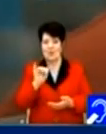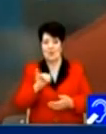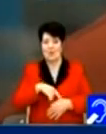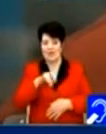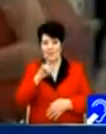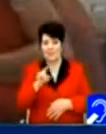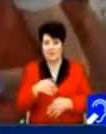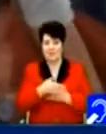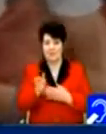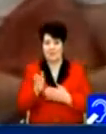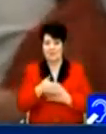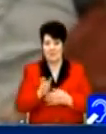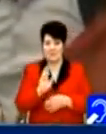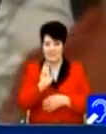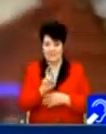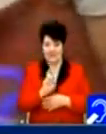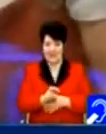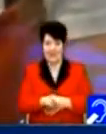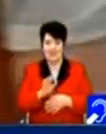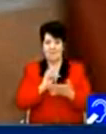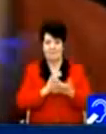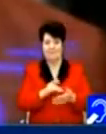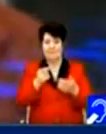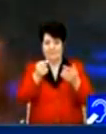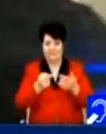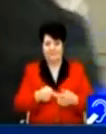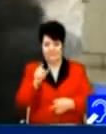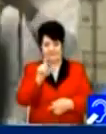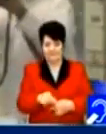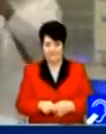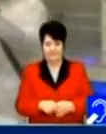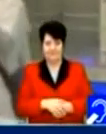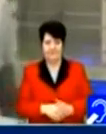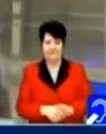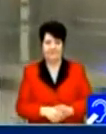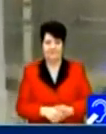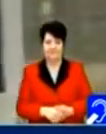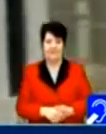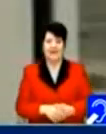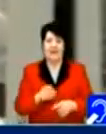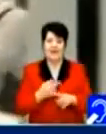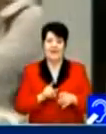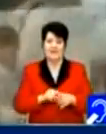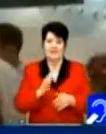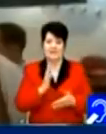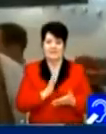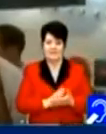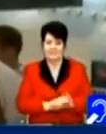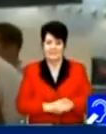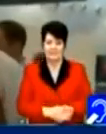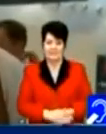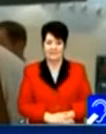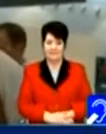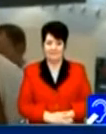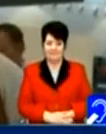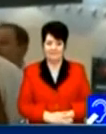prin porțile de îmbarcare. Călătorii sunt apoi identificați printr-un test de retină. I think I'll feel good about once I know that this is